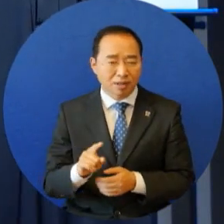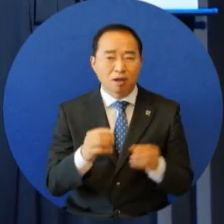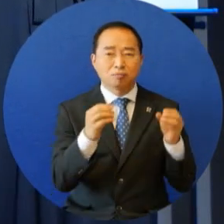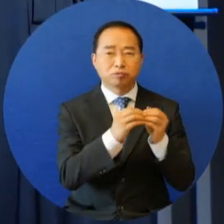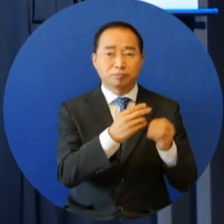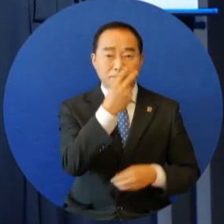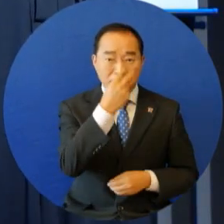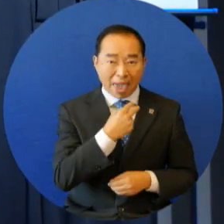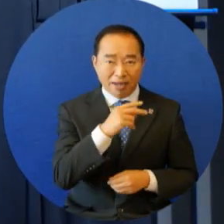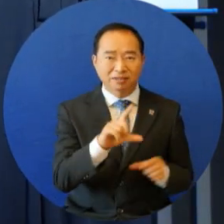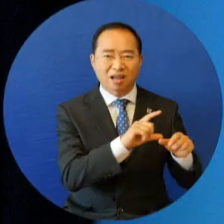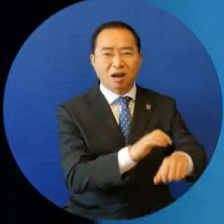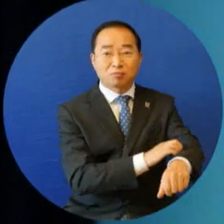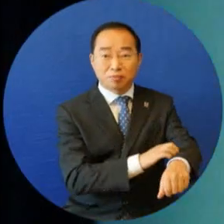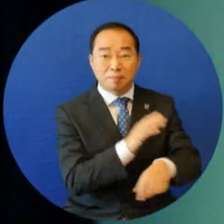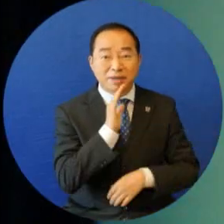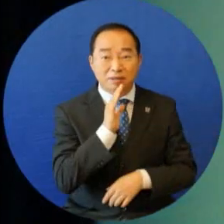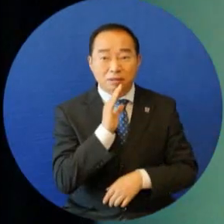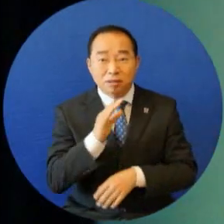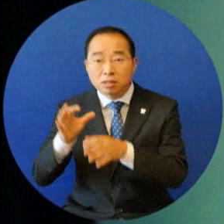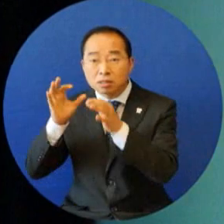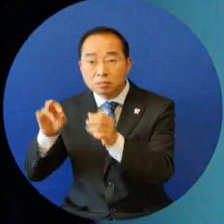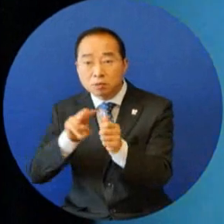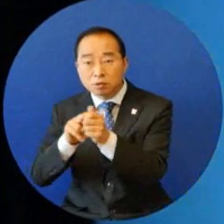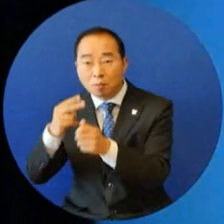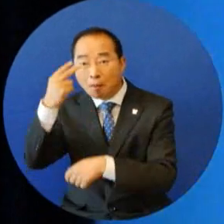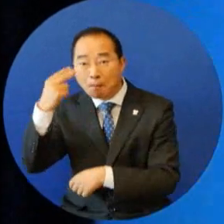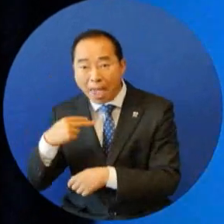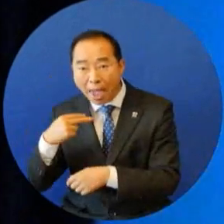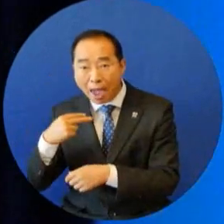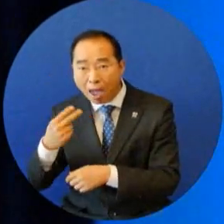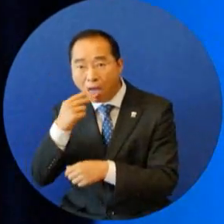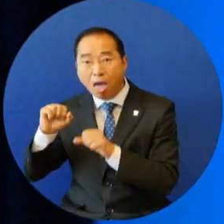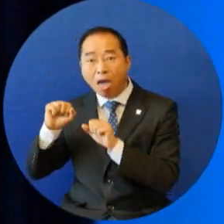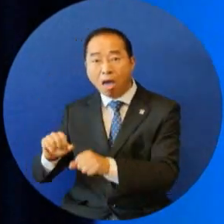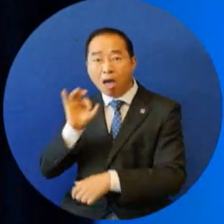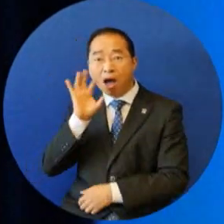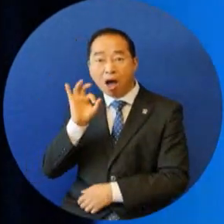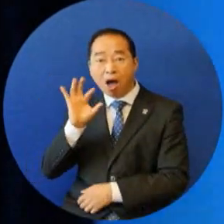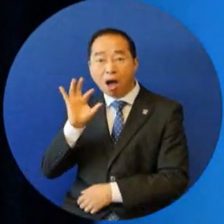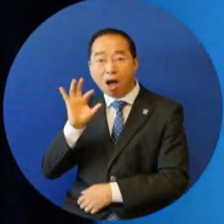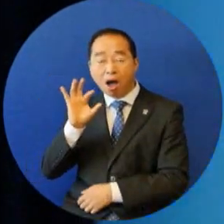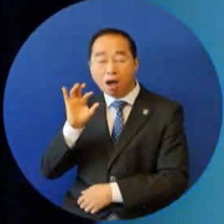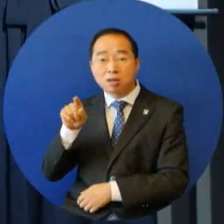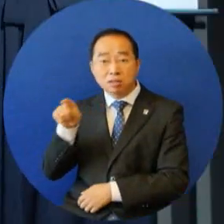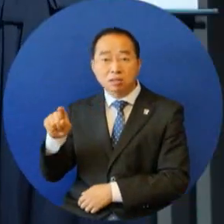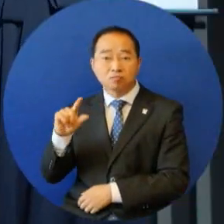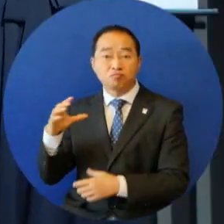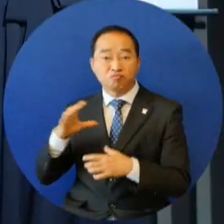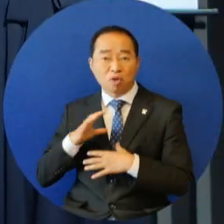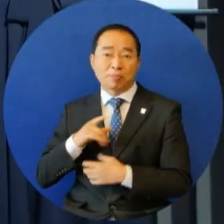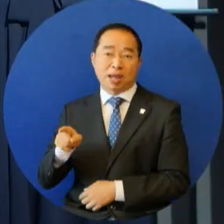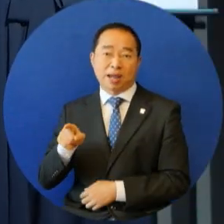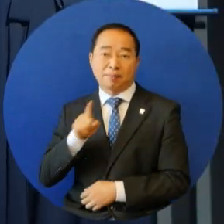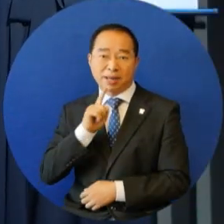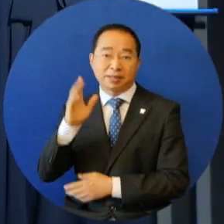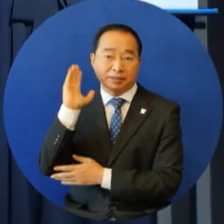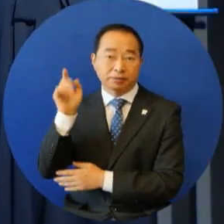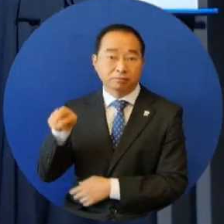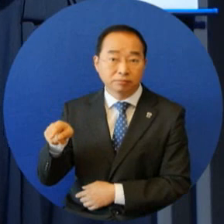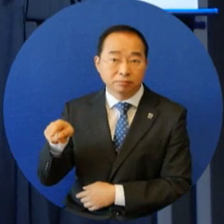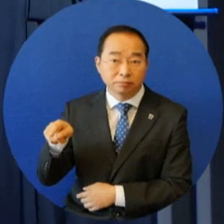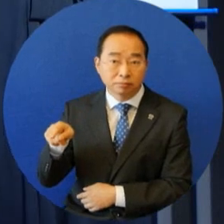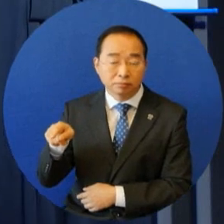생활을 불편하게 하지만 금융 문맹은 생존이 불가능하기 때문에 문맹보다 더 무섭다라고